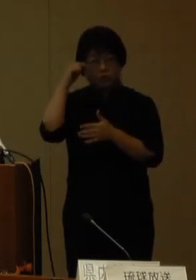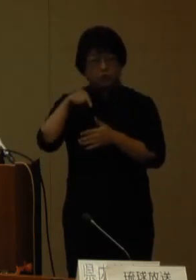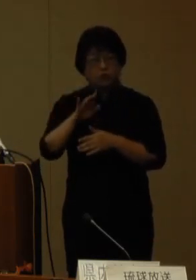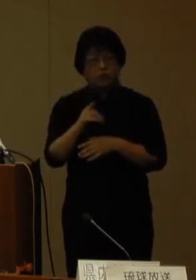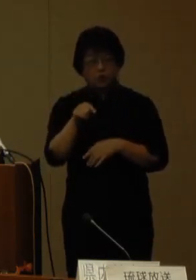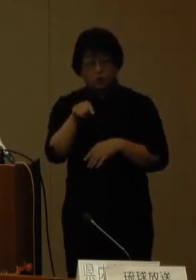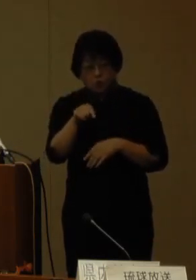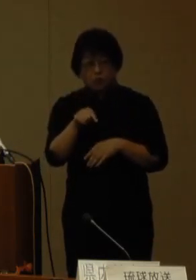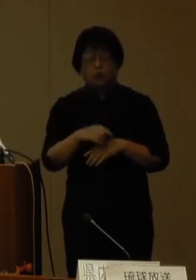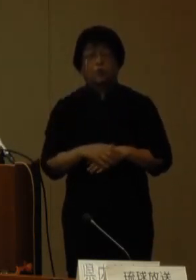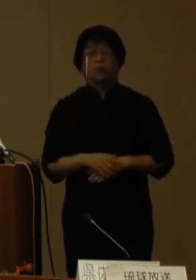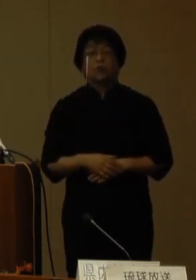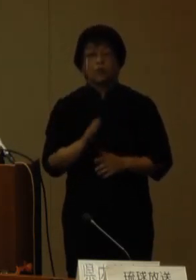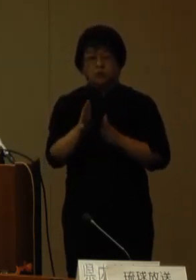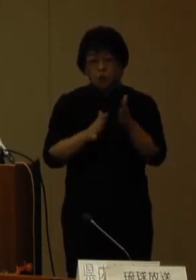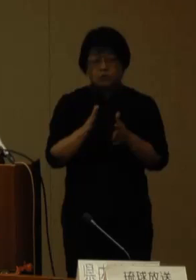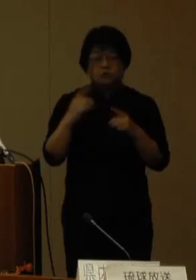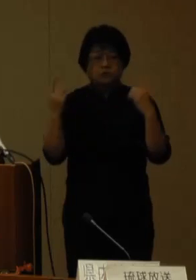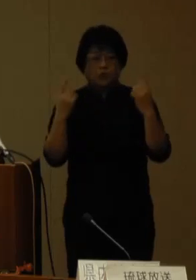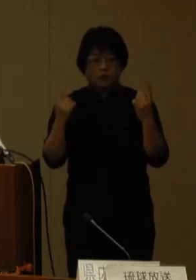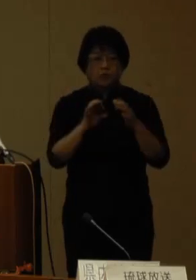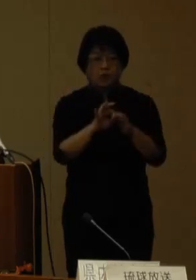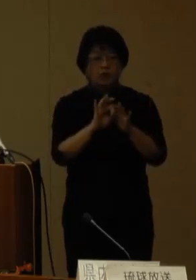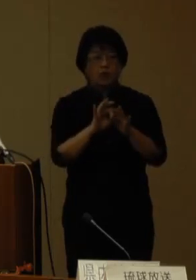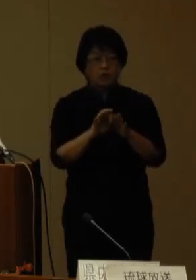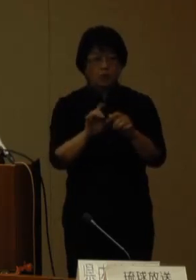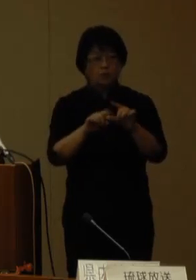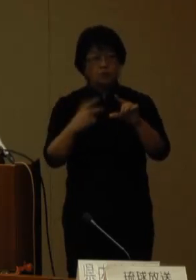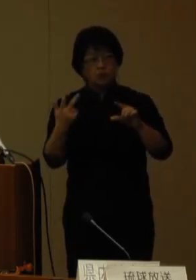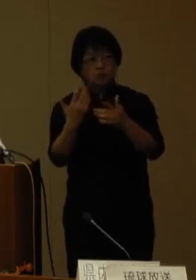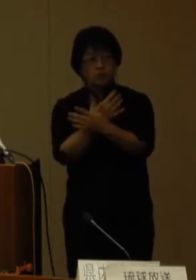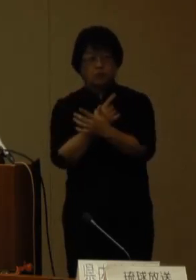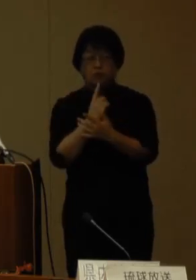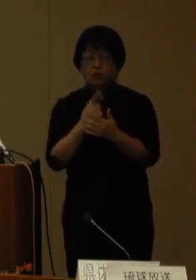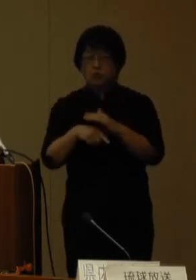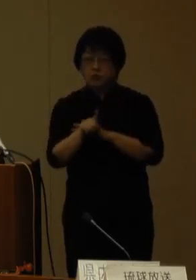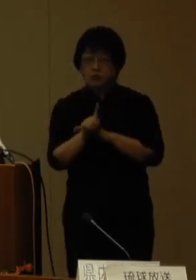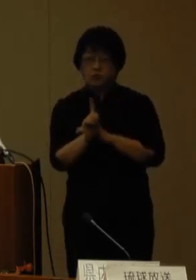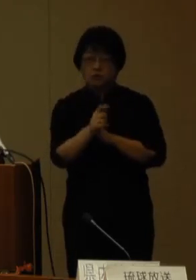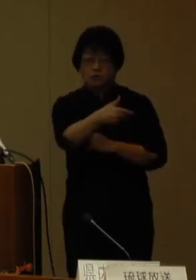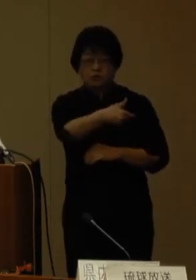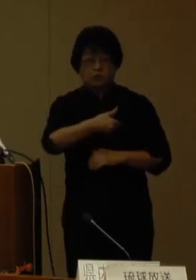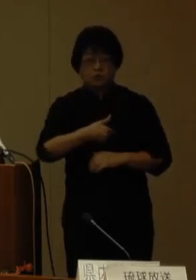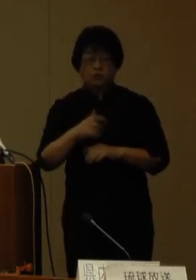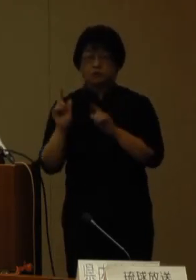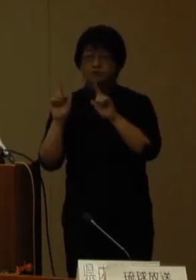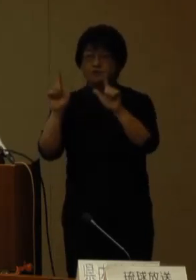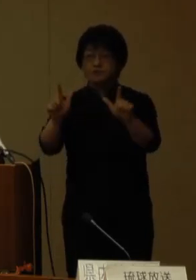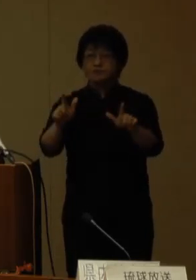のはこういったスポーツイベント等もすべて中止になるんでしょうか。